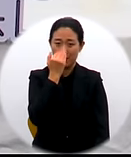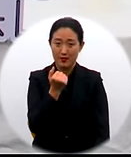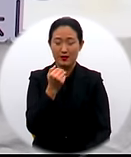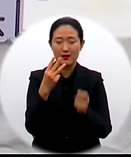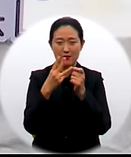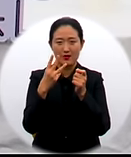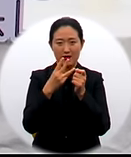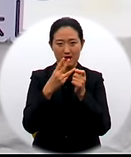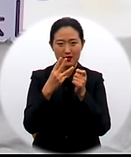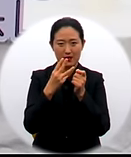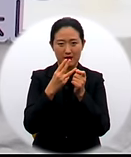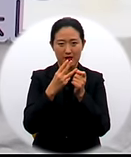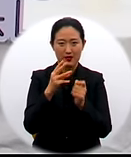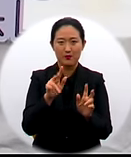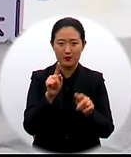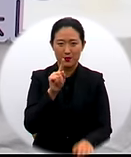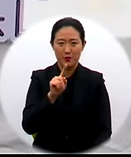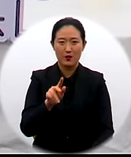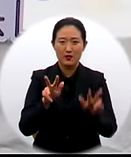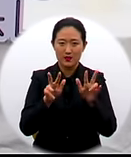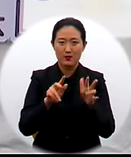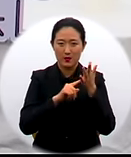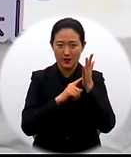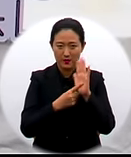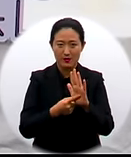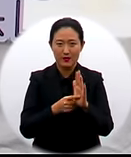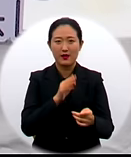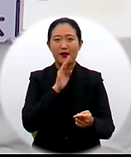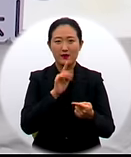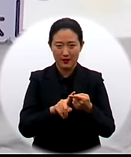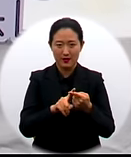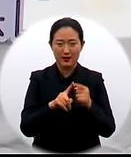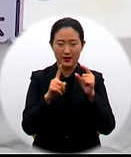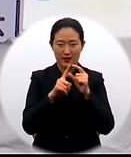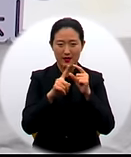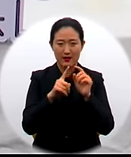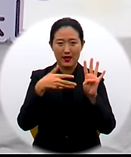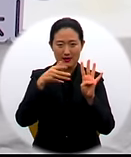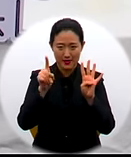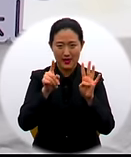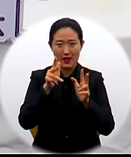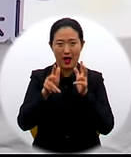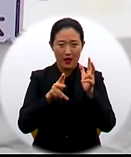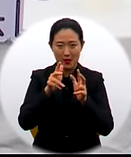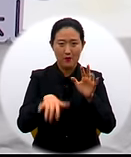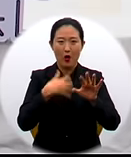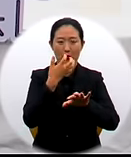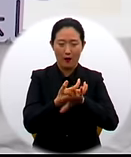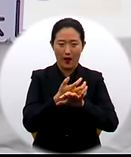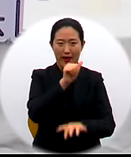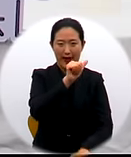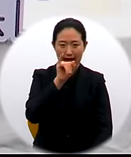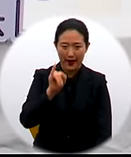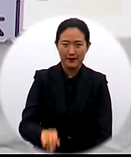번째 트렌드는 이게 이제 와서 말할 트렌드야 라고 할 만큼 너무 당연한 용어 4차 산업혁명과 AI입니다. 이